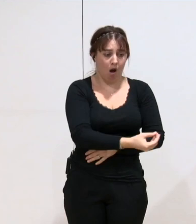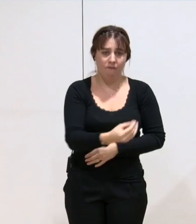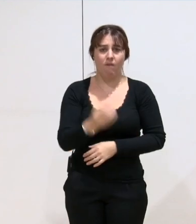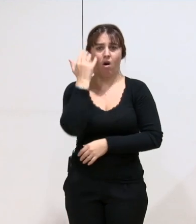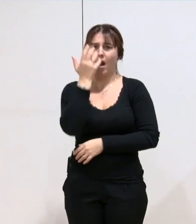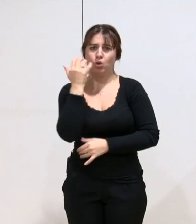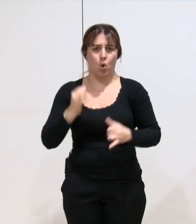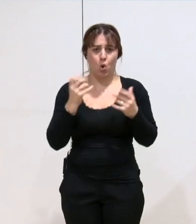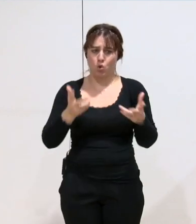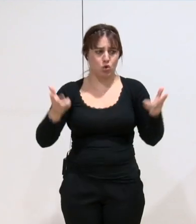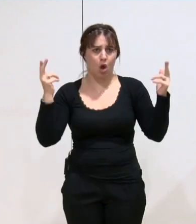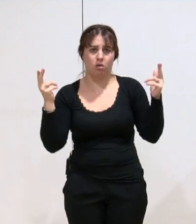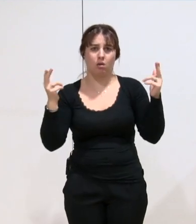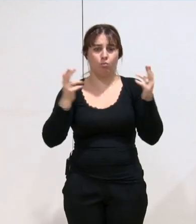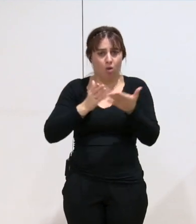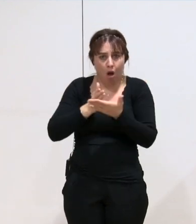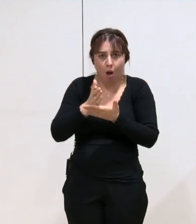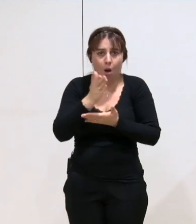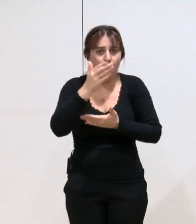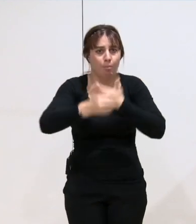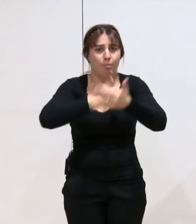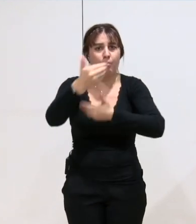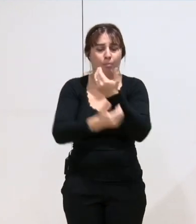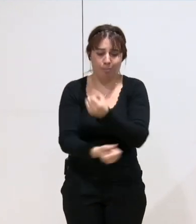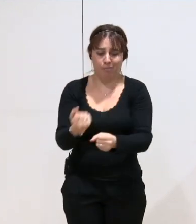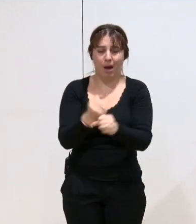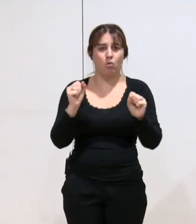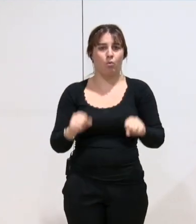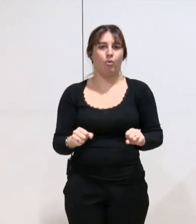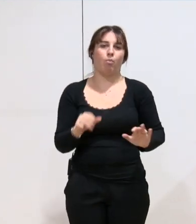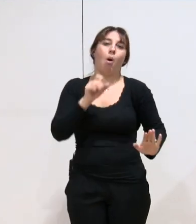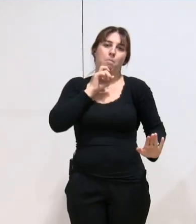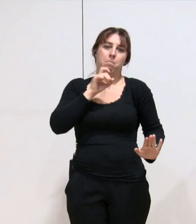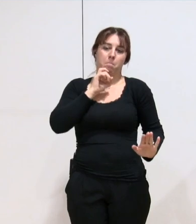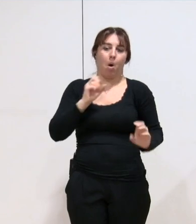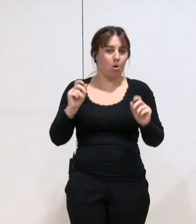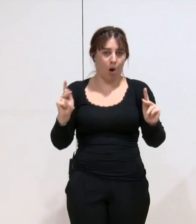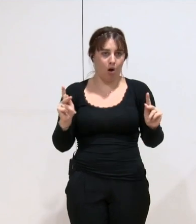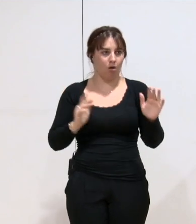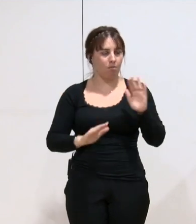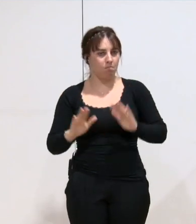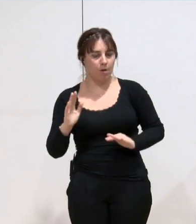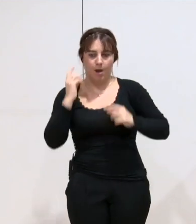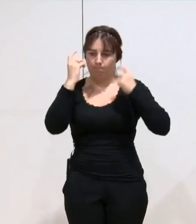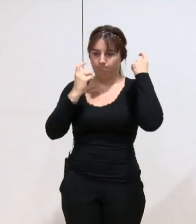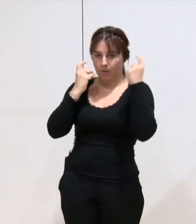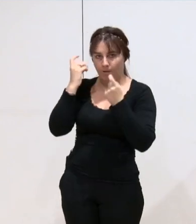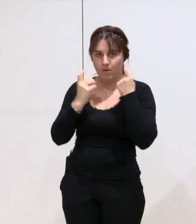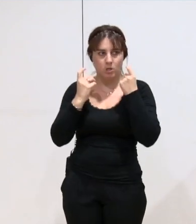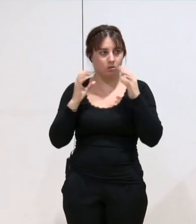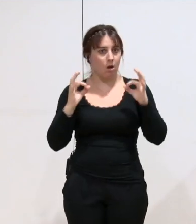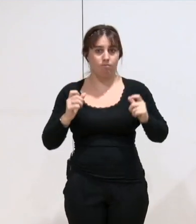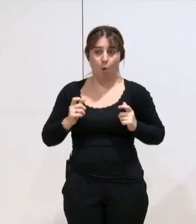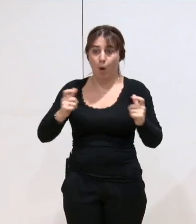puissent construire des parcours de réussite. Bien, on n'en est pas là, c'est ainsi. Donc on cherche de façon opportune, bien